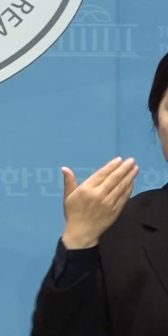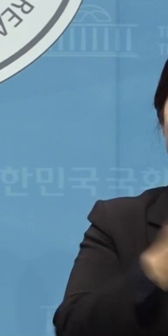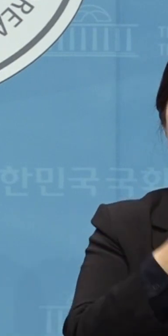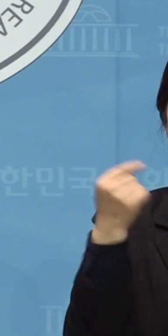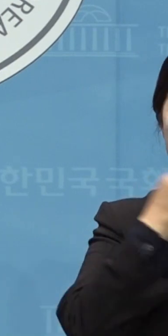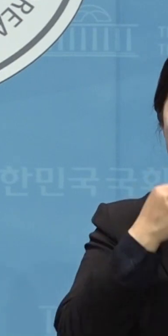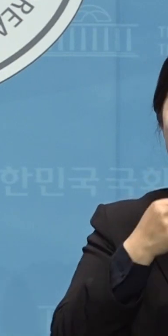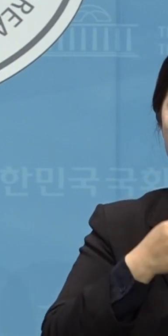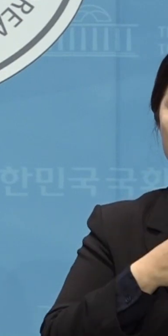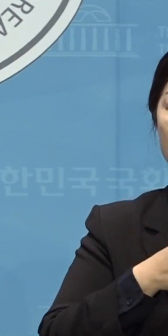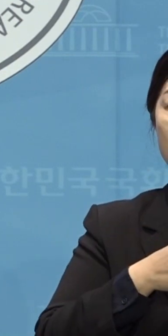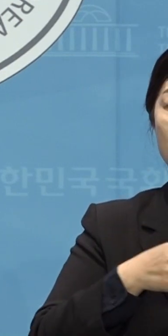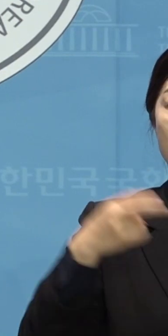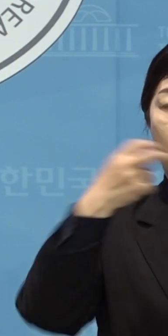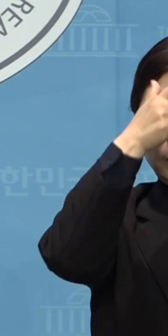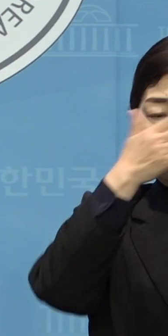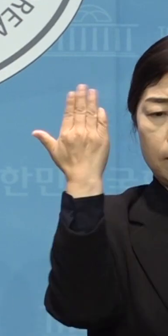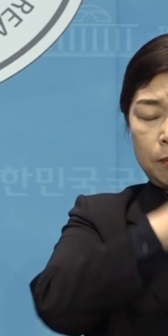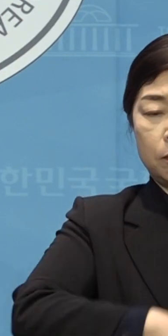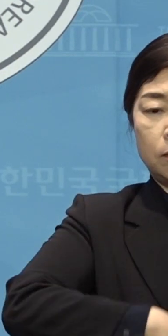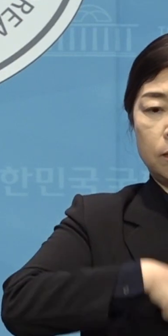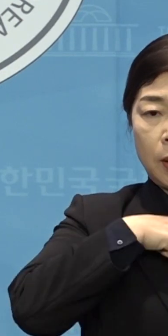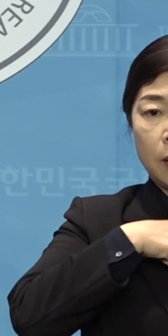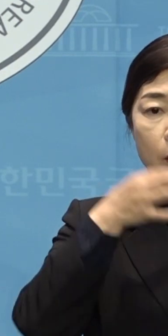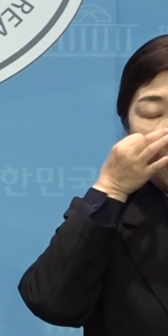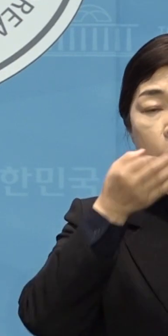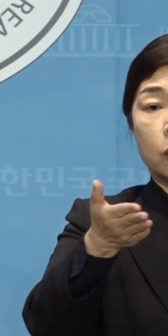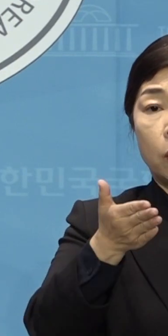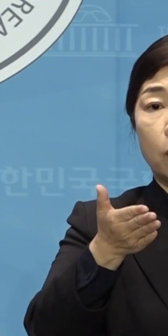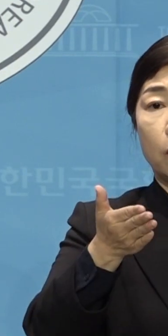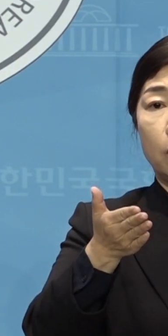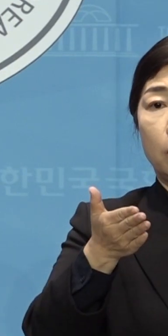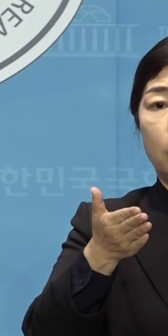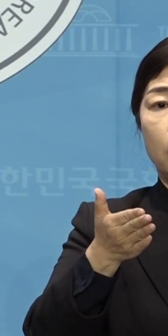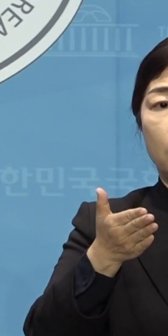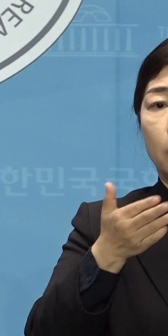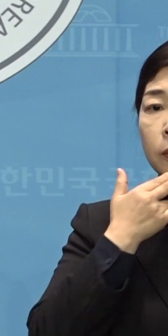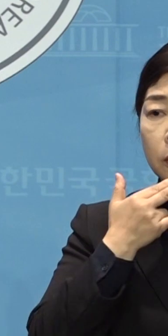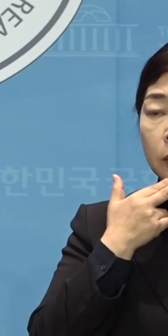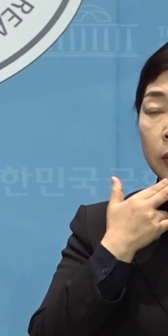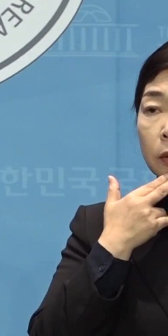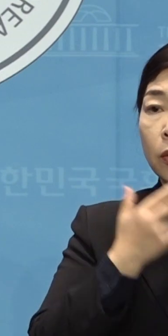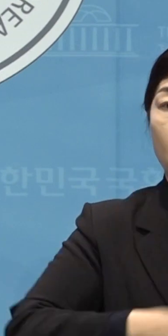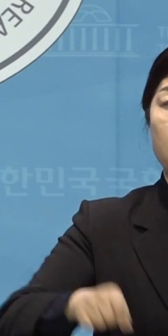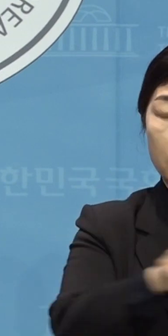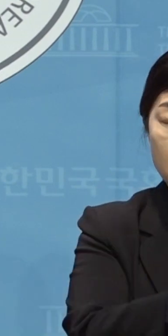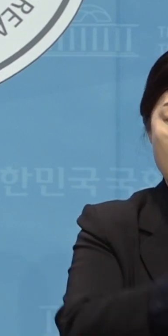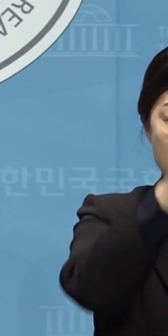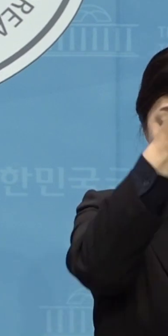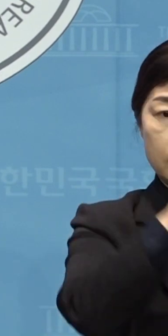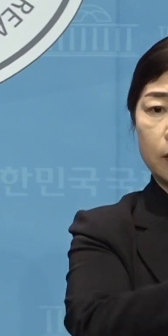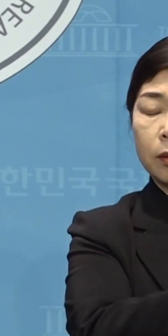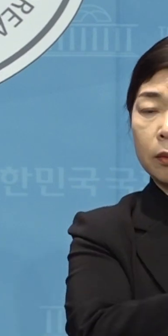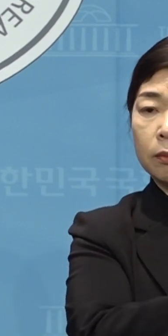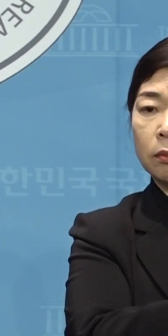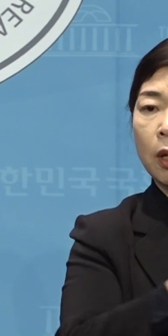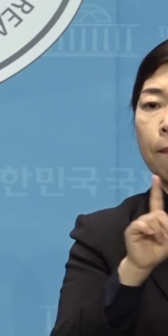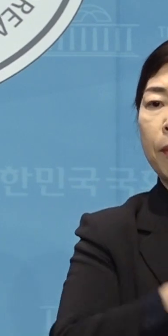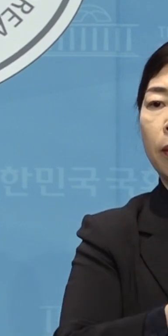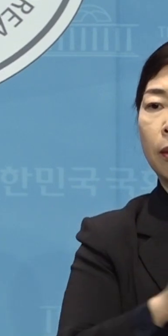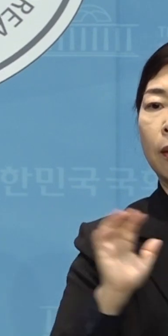검찰의 투명성이라든지 신뢰도를 제고하려고 하지 않고 오히려 이정섭 차장의